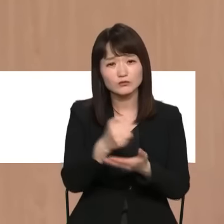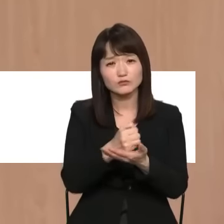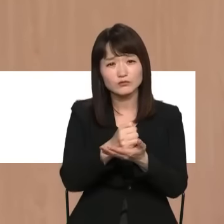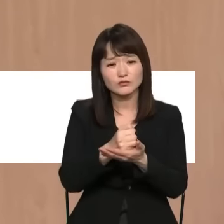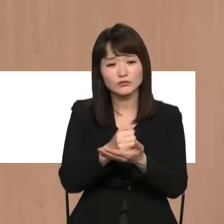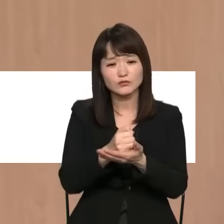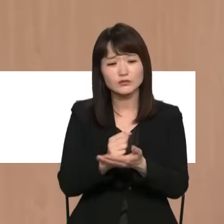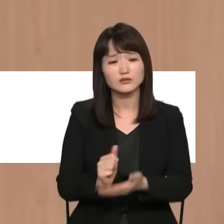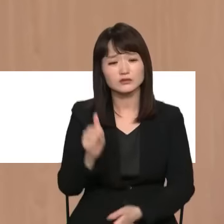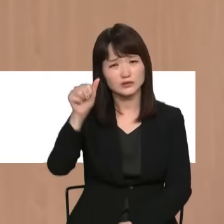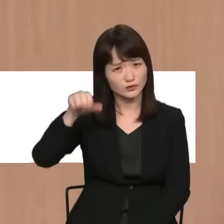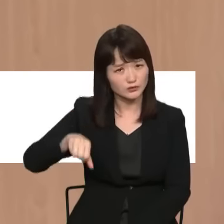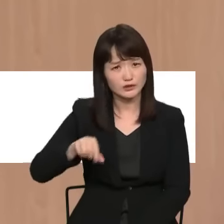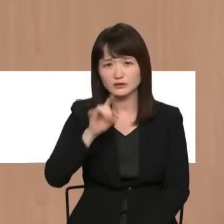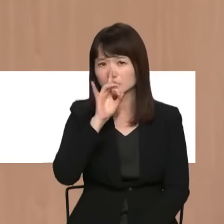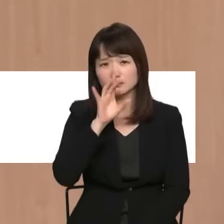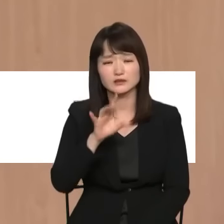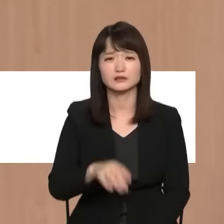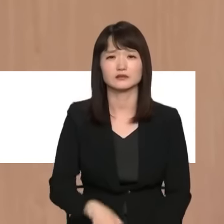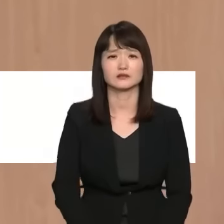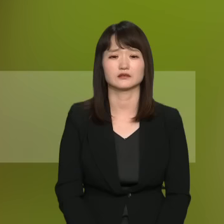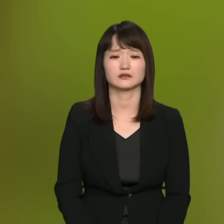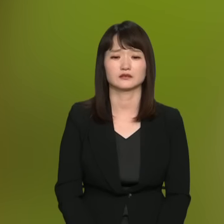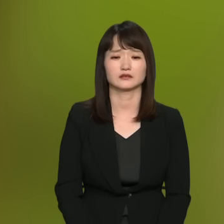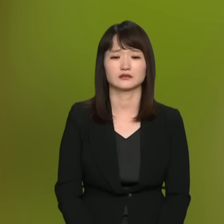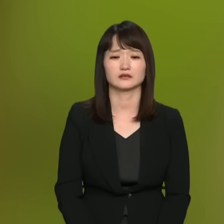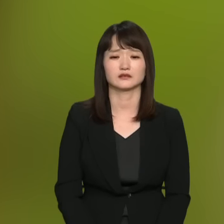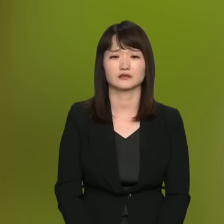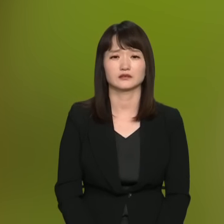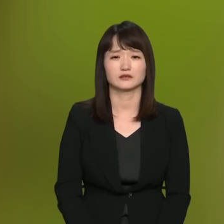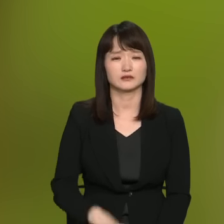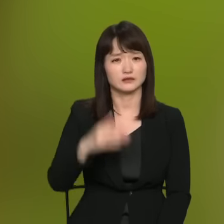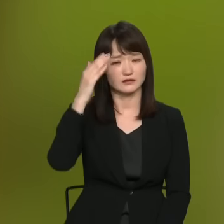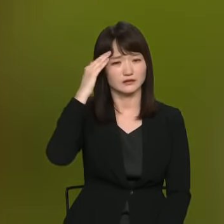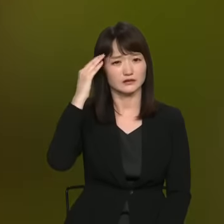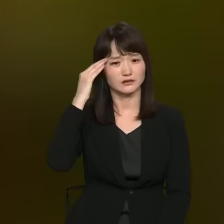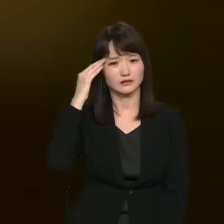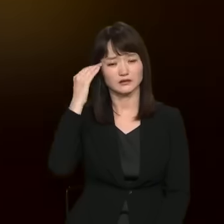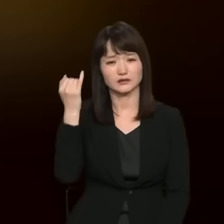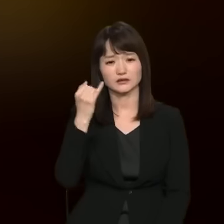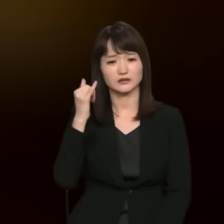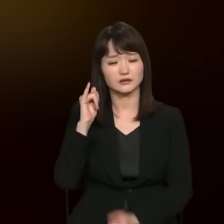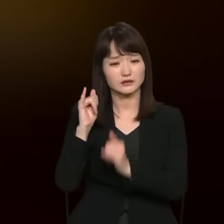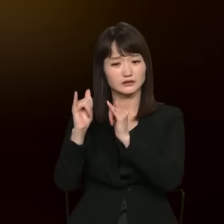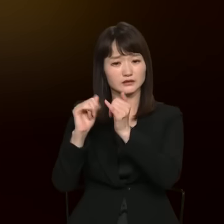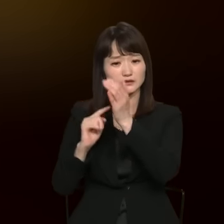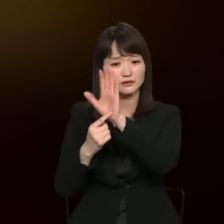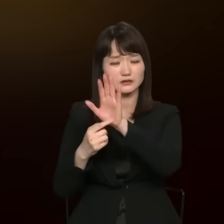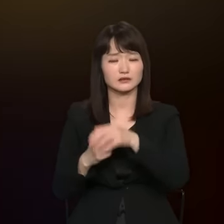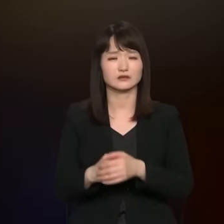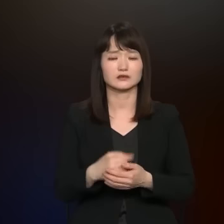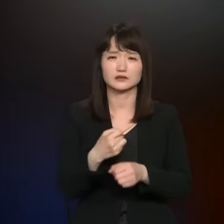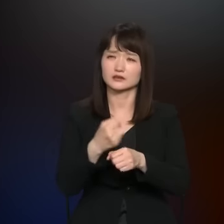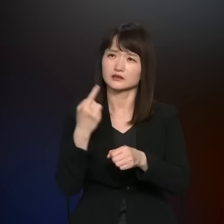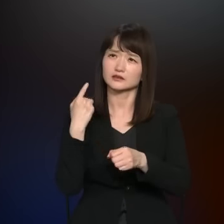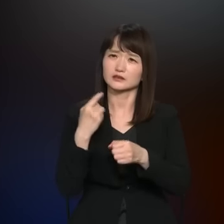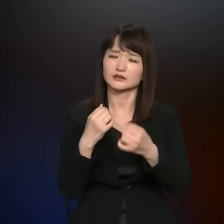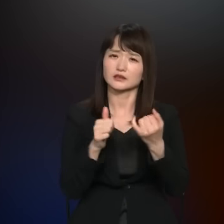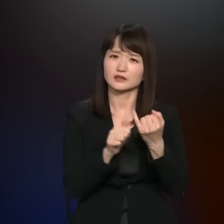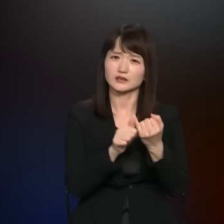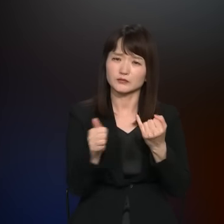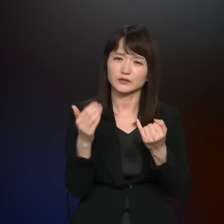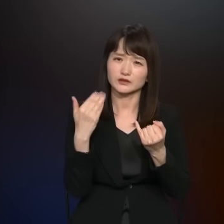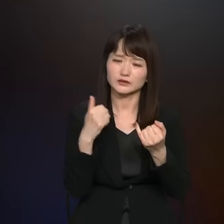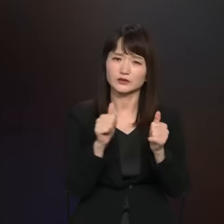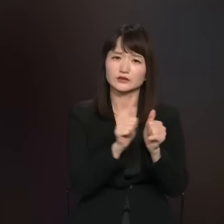운에 의해 좌우되어서는 안 되는 거 아닙니까? 한국 여성의 전화에 따르면 지난해 남편이나 전 남친 등